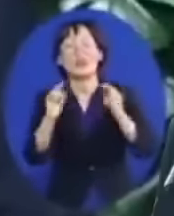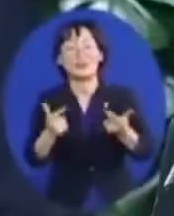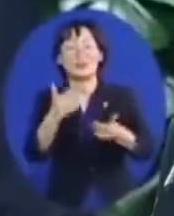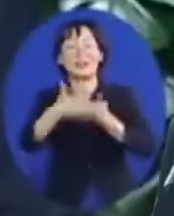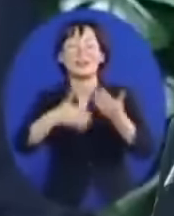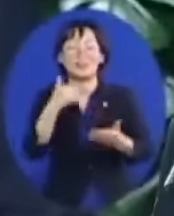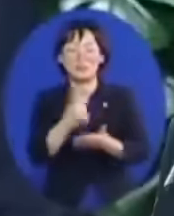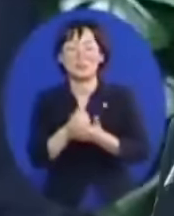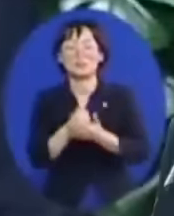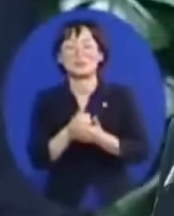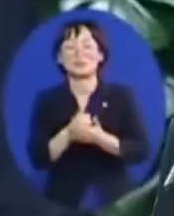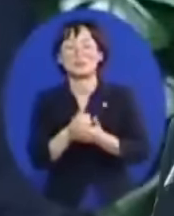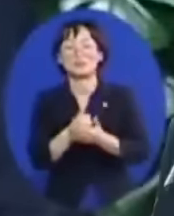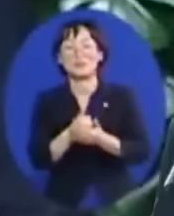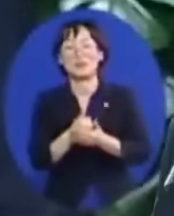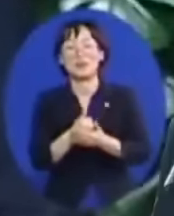하나님은